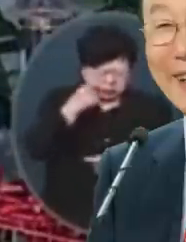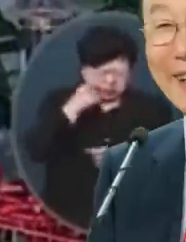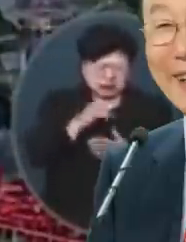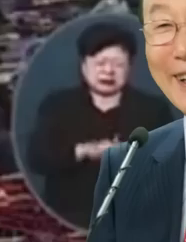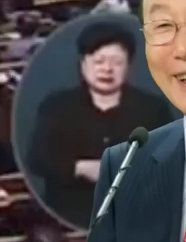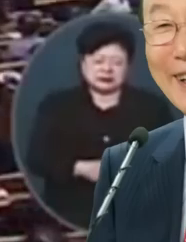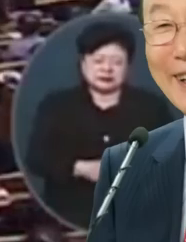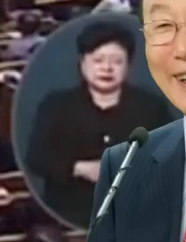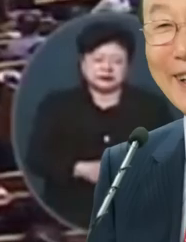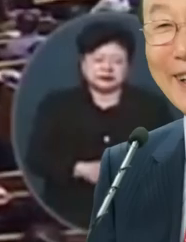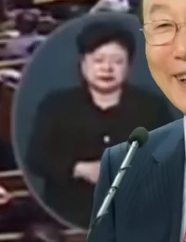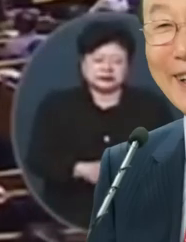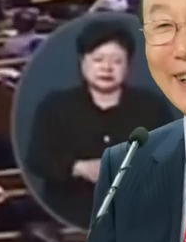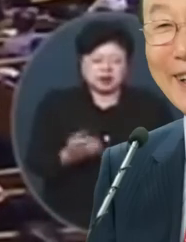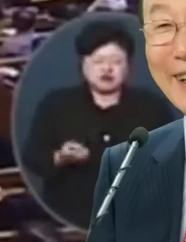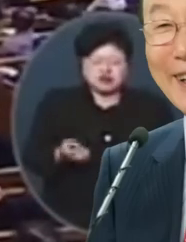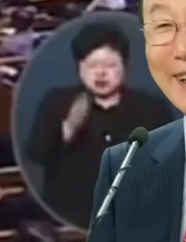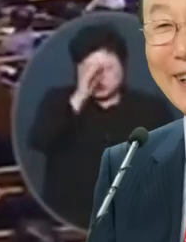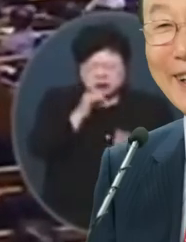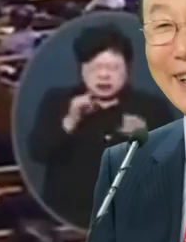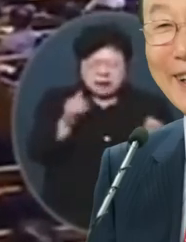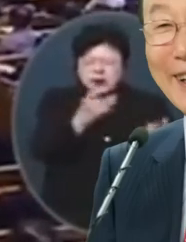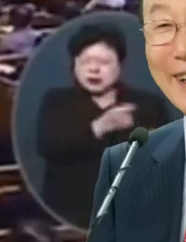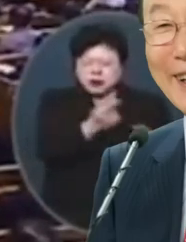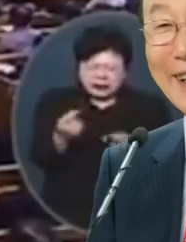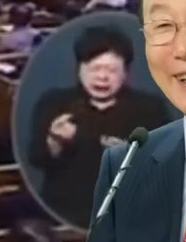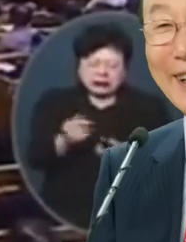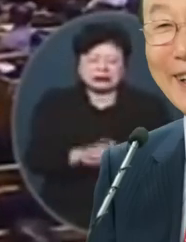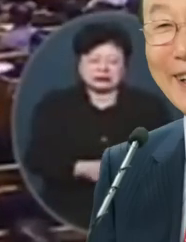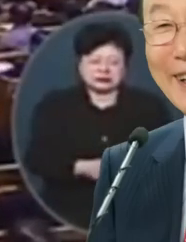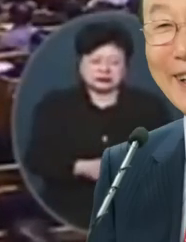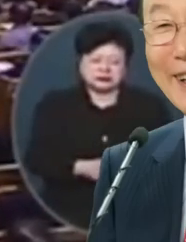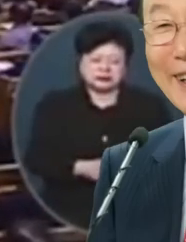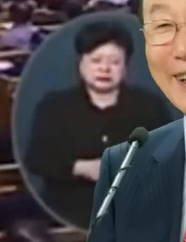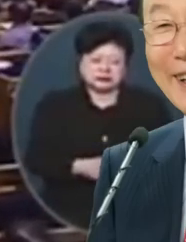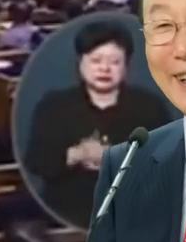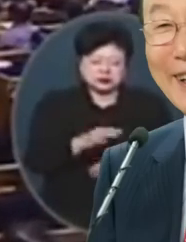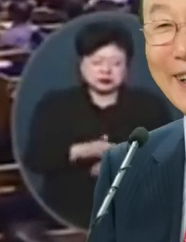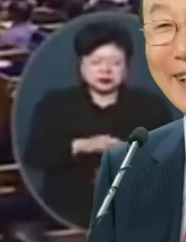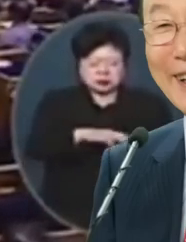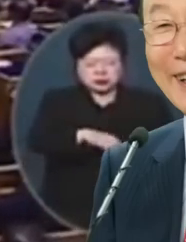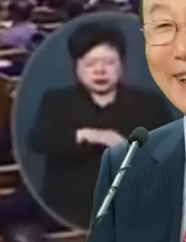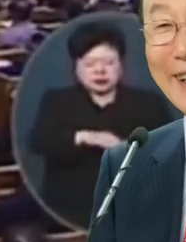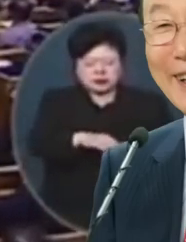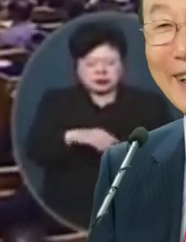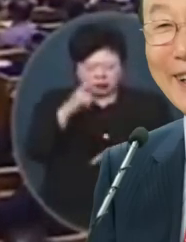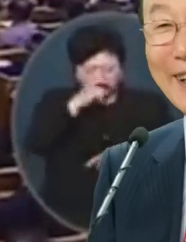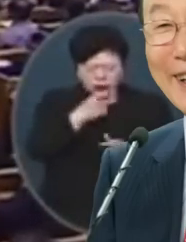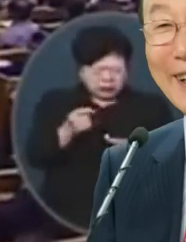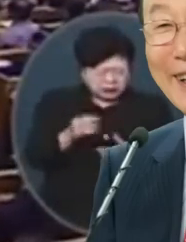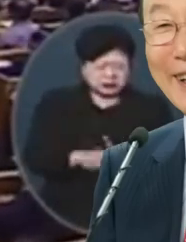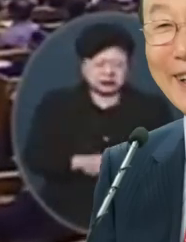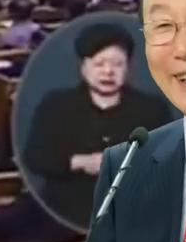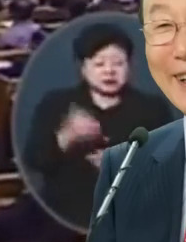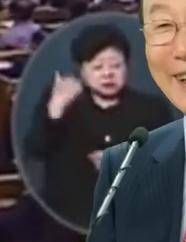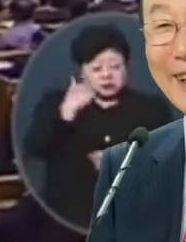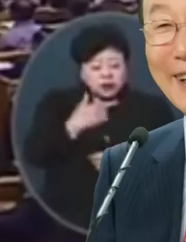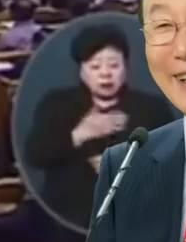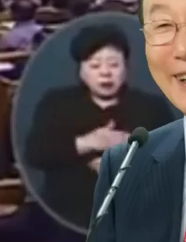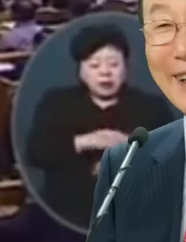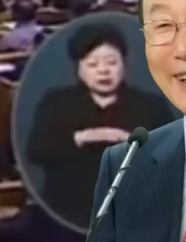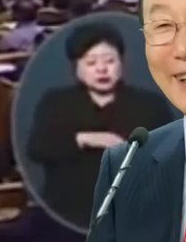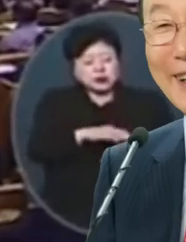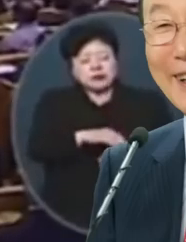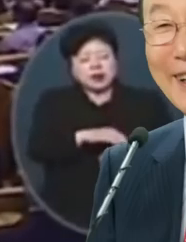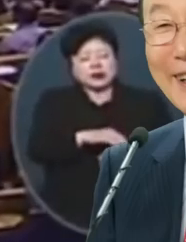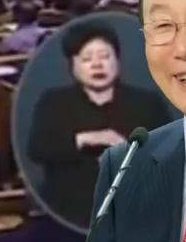없었습니다. 문둥병자나 시체에 손을 대면 부정하게 되는 것처럼 누군가가 자기의 몸에